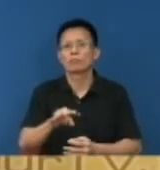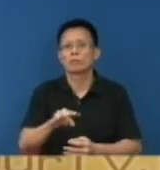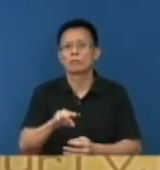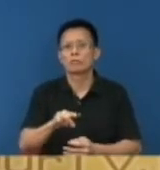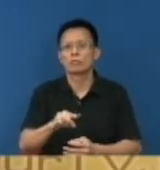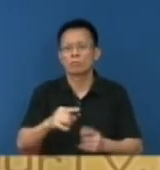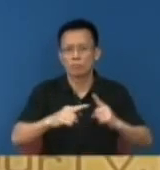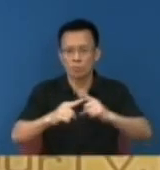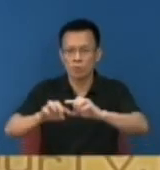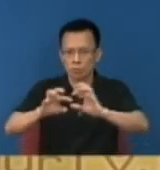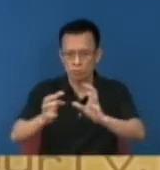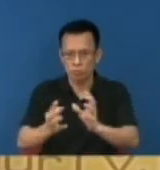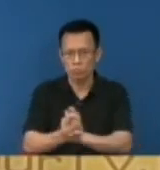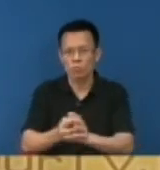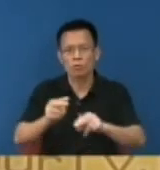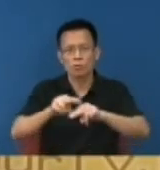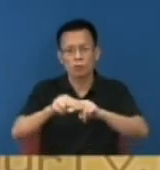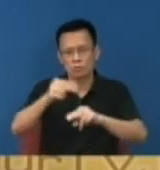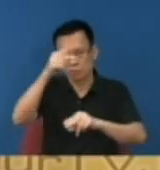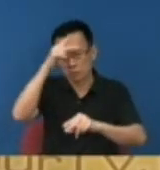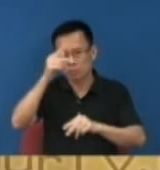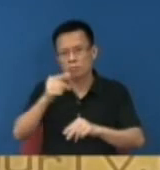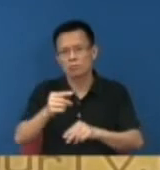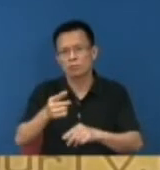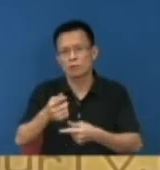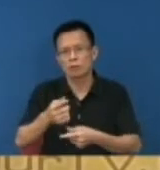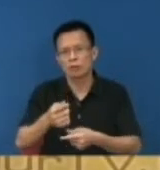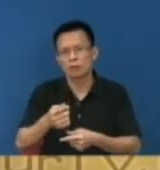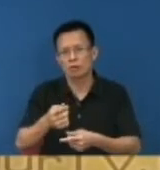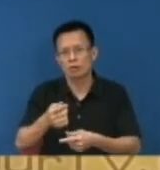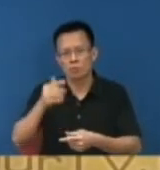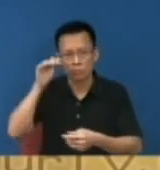他們對中國的願景是沒有的，對